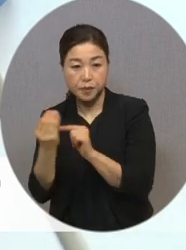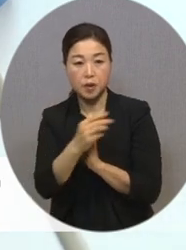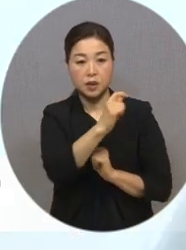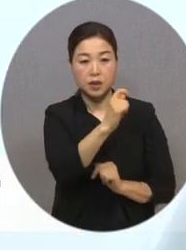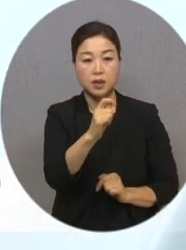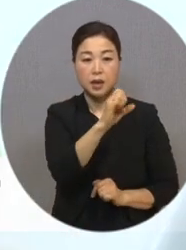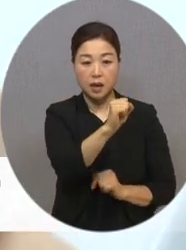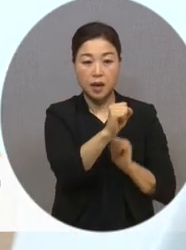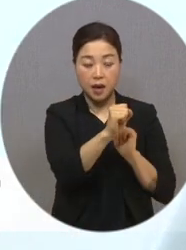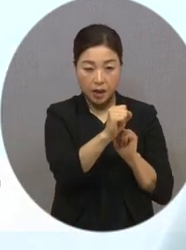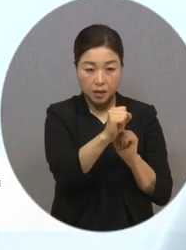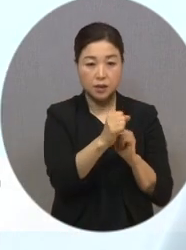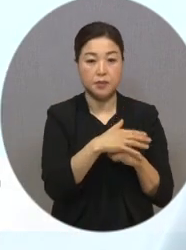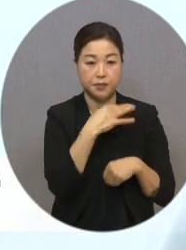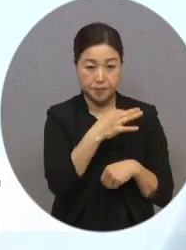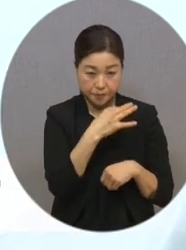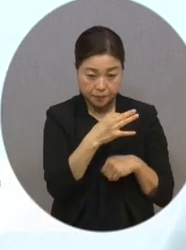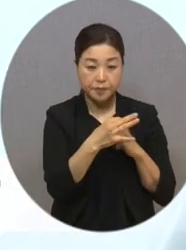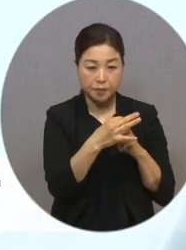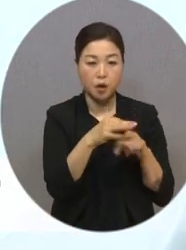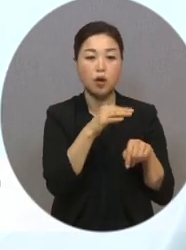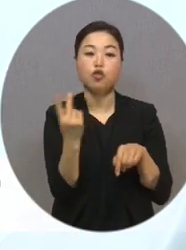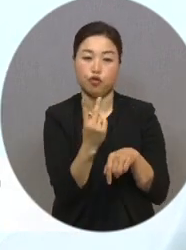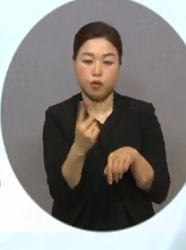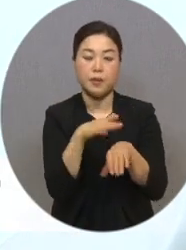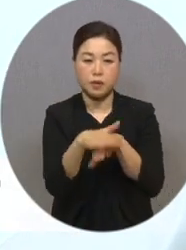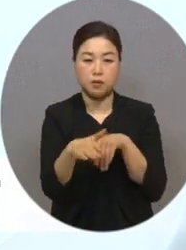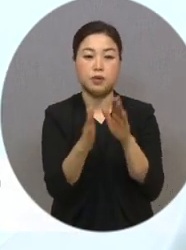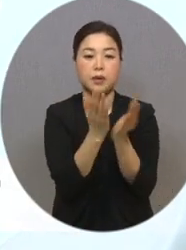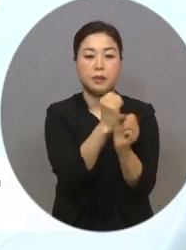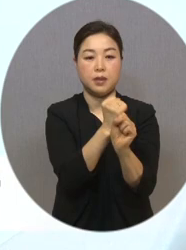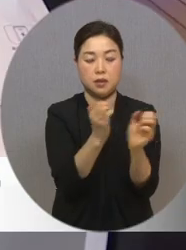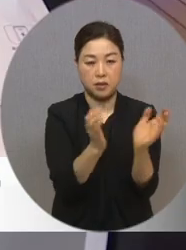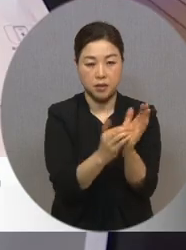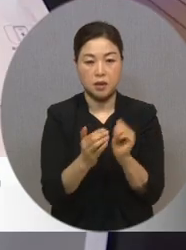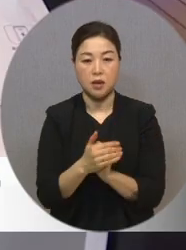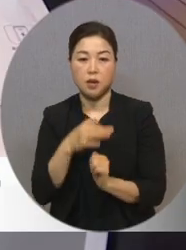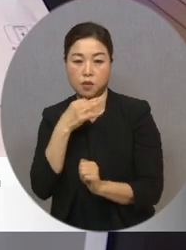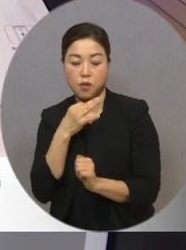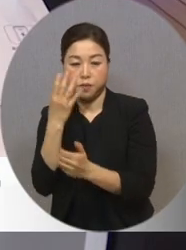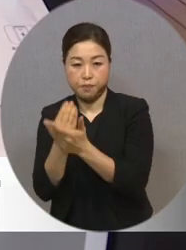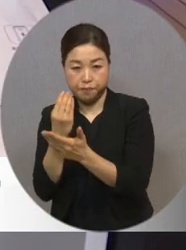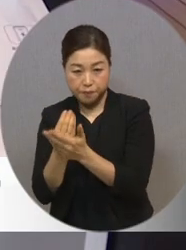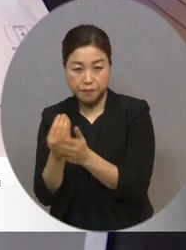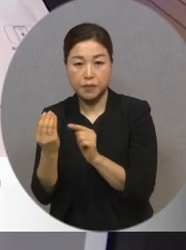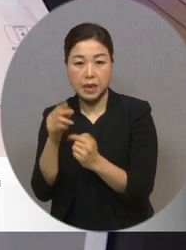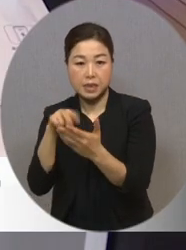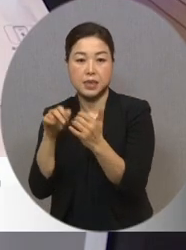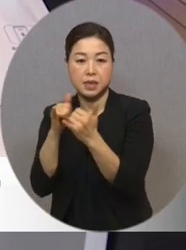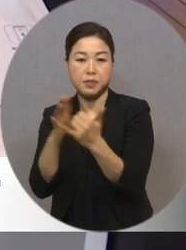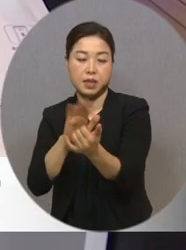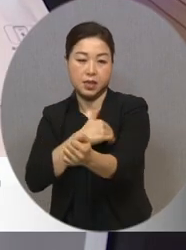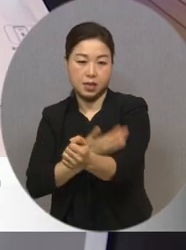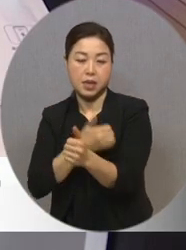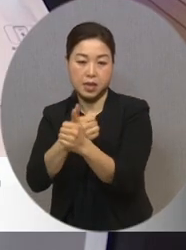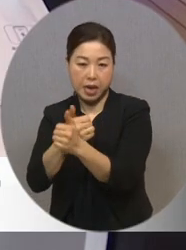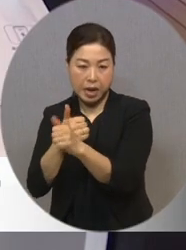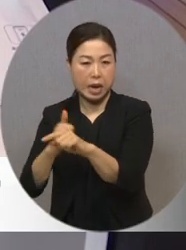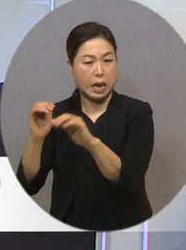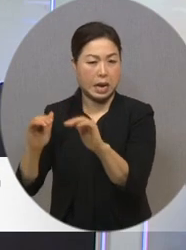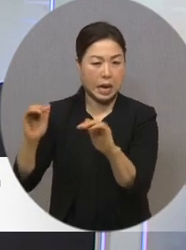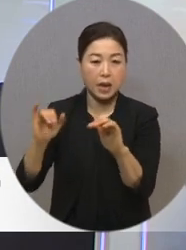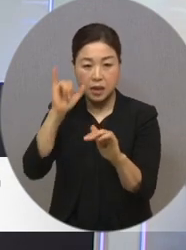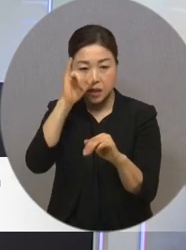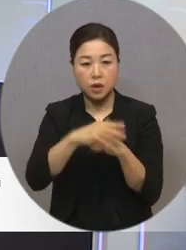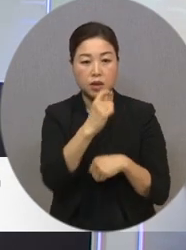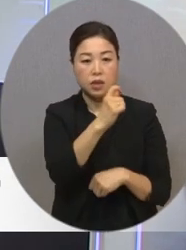활용한 TTS 도서로 제작되었습니다 하지만 녹음 도서는 낭독자의 역량에 따라 품질의 편차가 있고